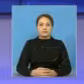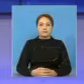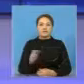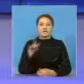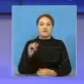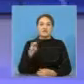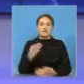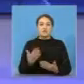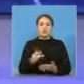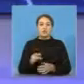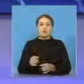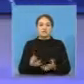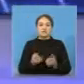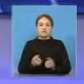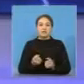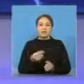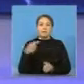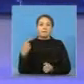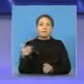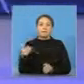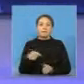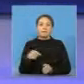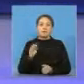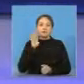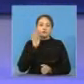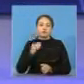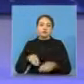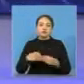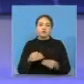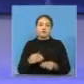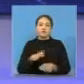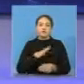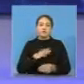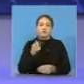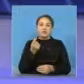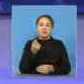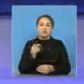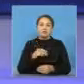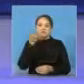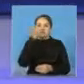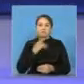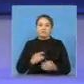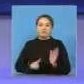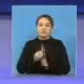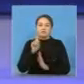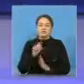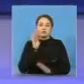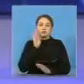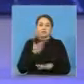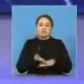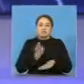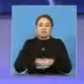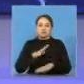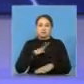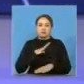Ырғызға негізгі қордан тәулігіне шамамен 1000 текше метр су жіберіледі. Бұл аздық етіп тұр. Жаз басталса, ауылдықтар ауыз судан қиналады.